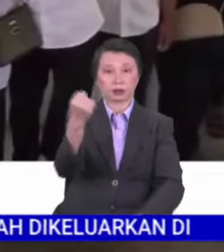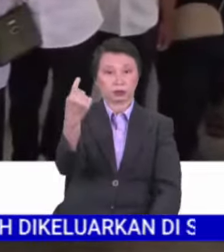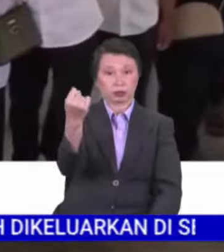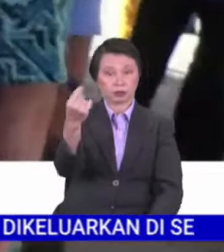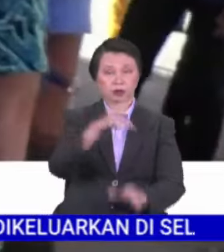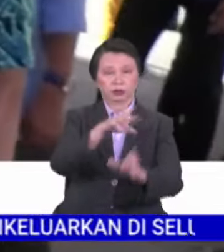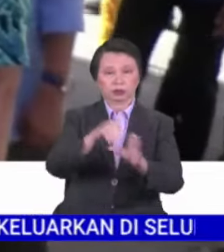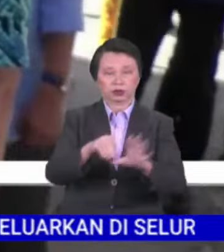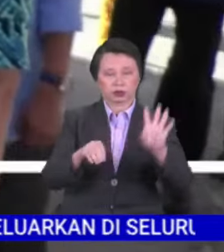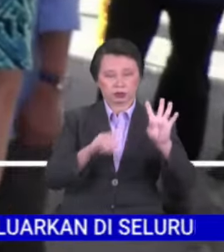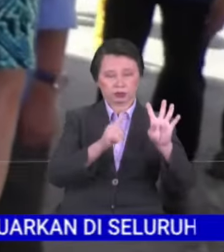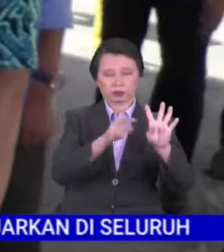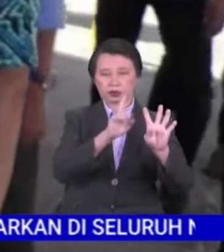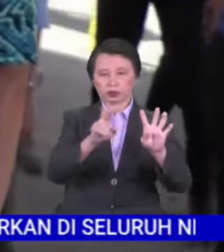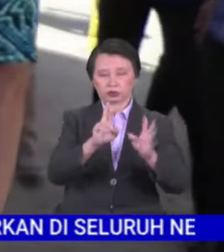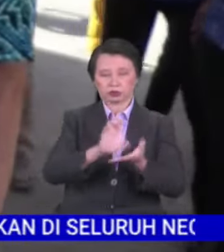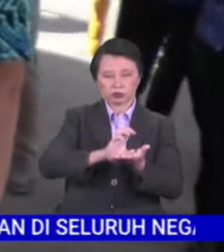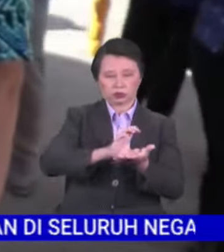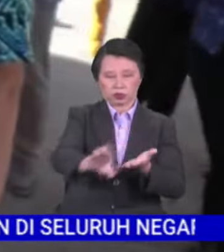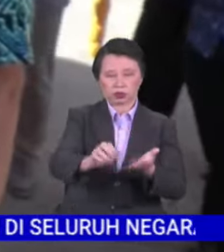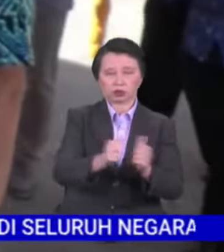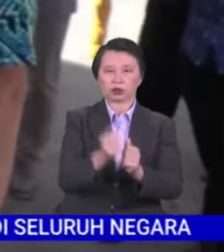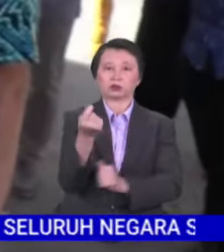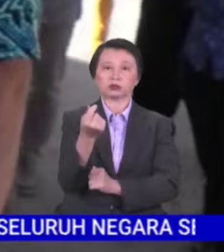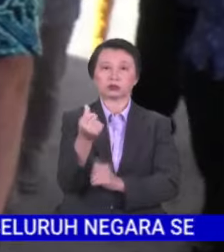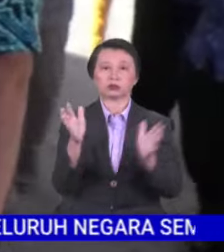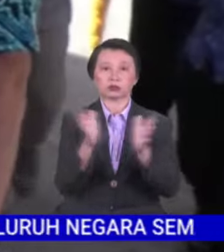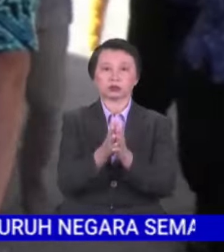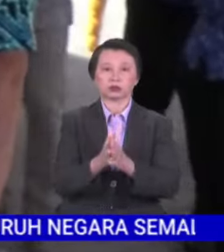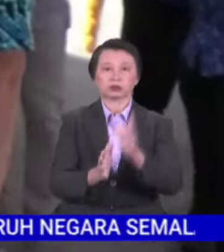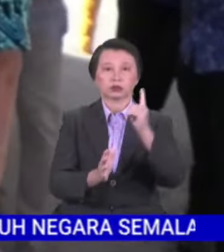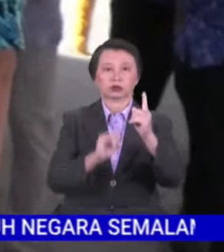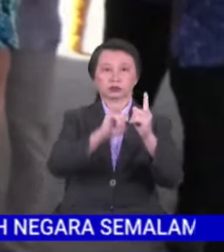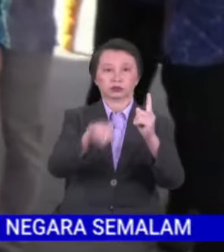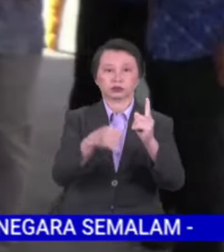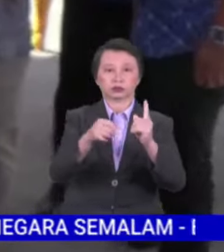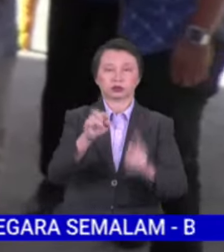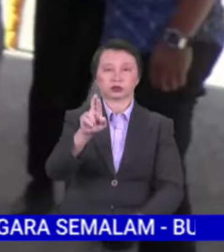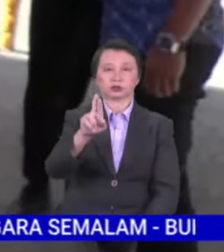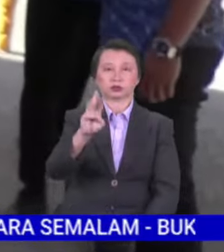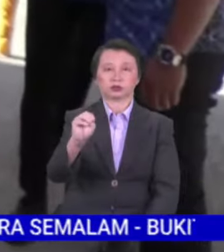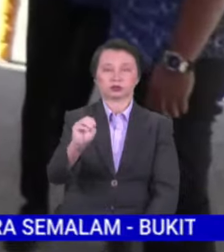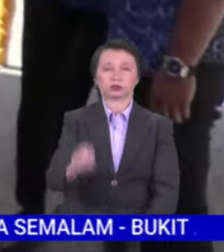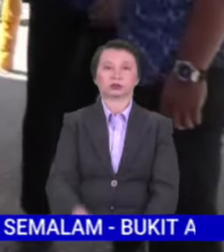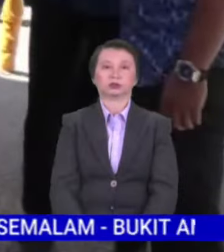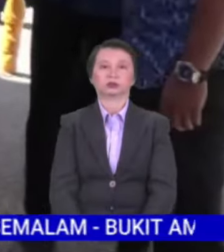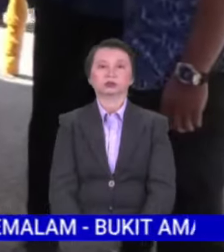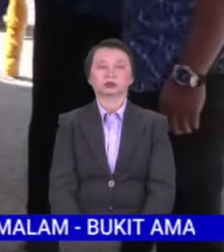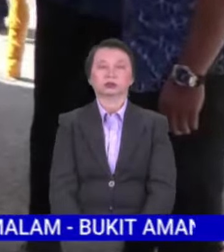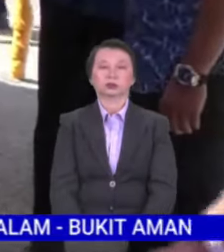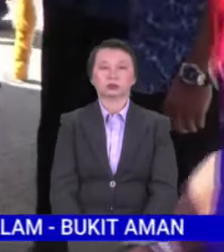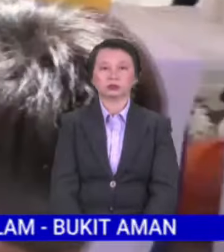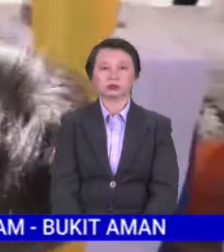Ini termasuk 4,000 penerima tunai dengan nilai sebanyak RM1 juta.